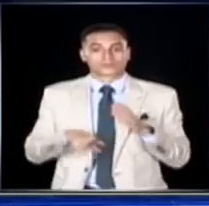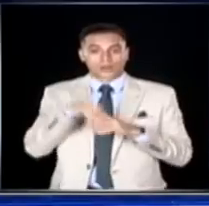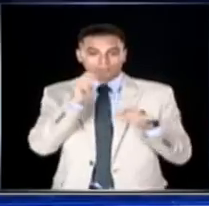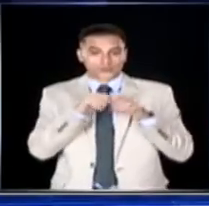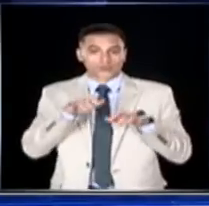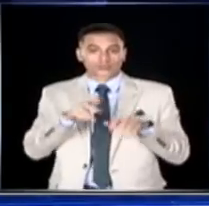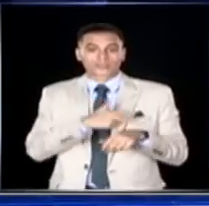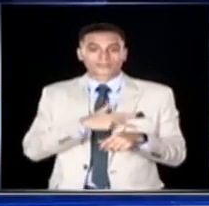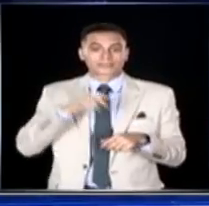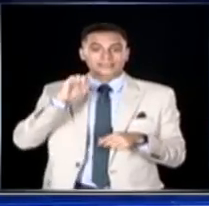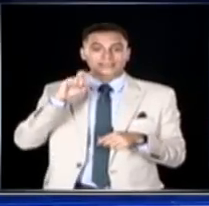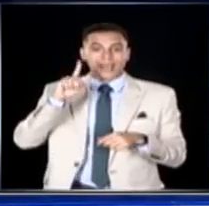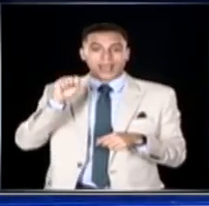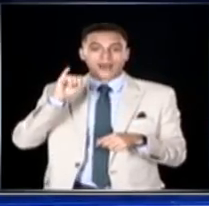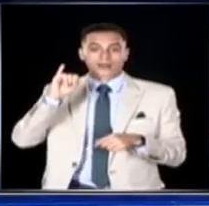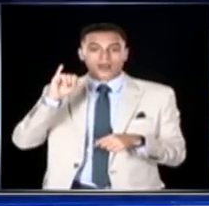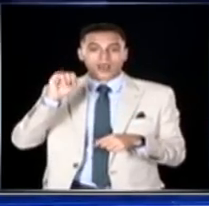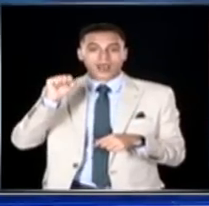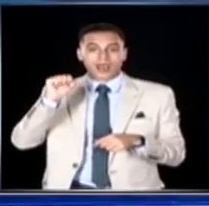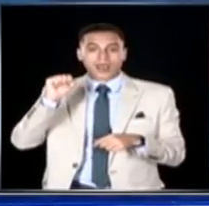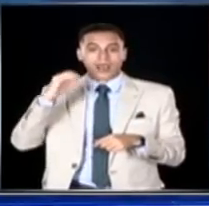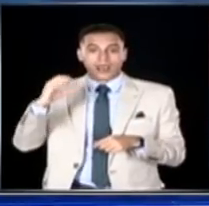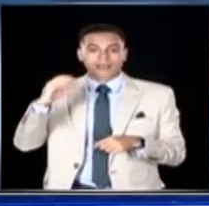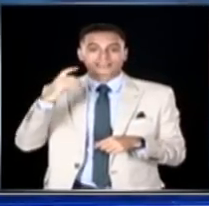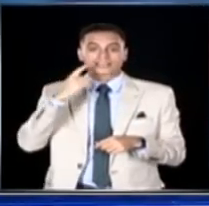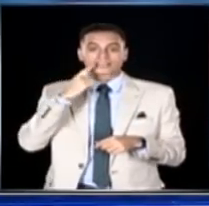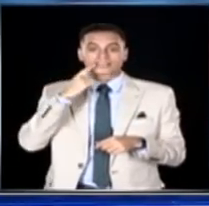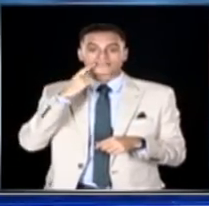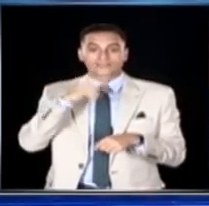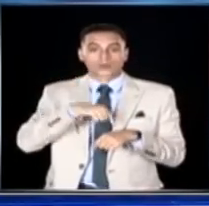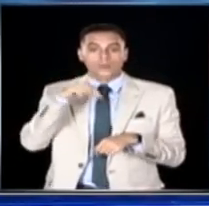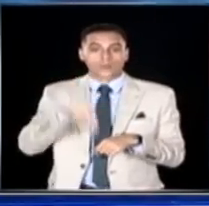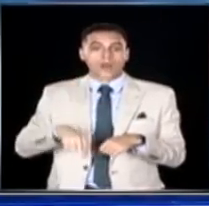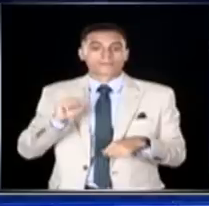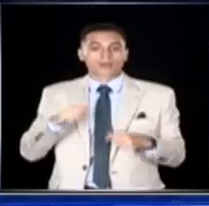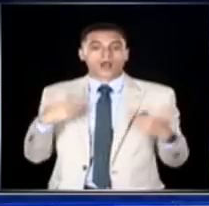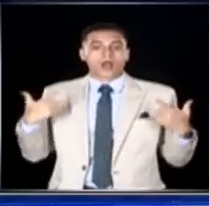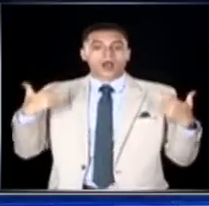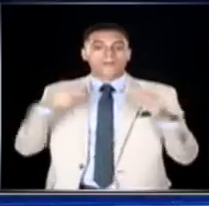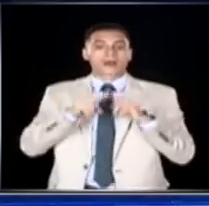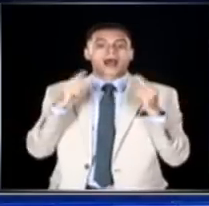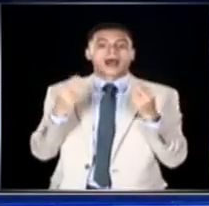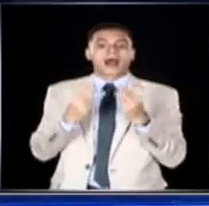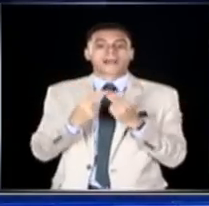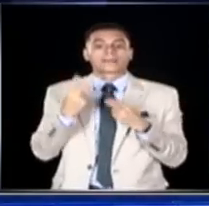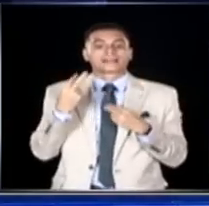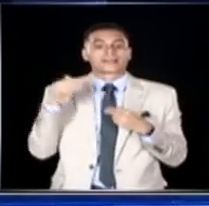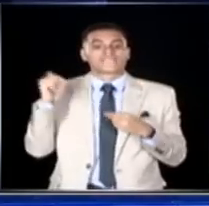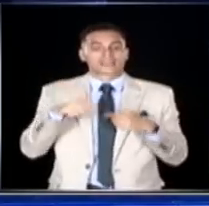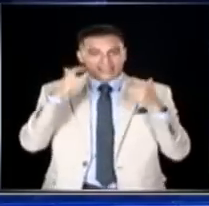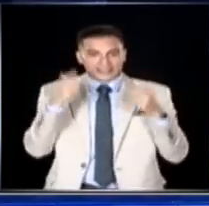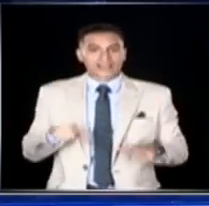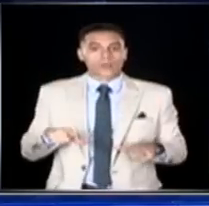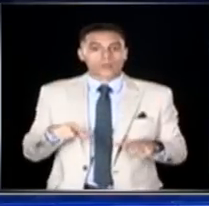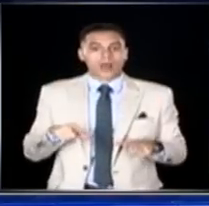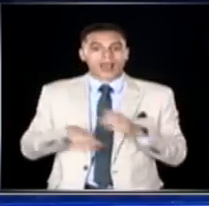تم تصنيع كمبيوتر أنياك في فترة الحرب العالمية الثانية بإحدى الدول، فما